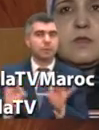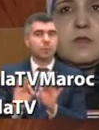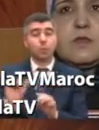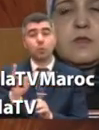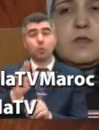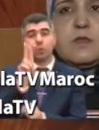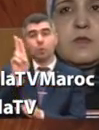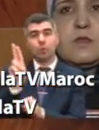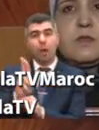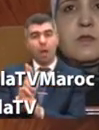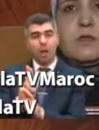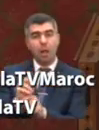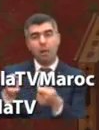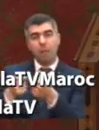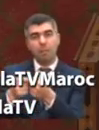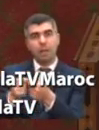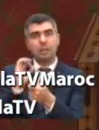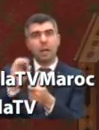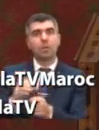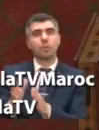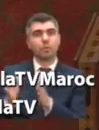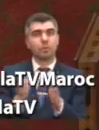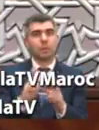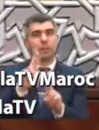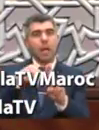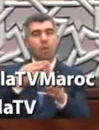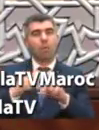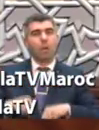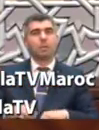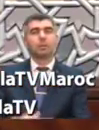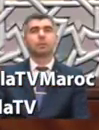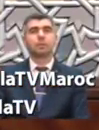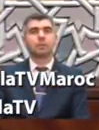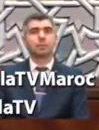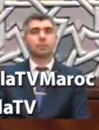عن ما قمتم به لمعالجة هذه الوضعية. جواب السيد الوزير.